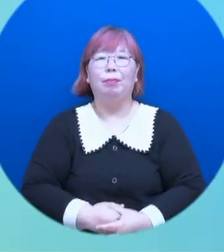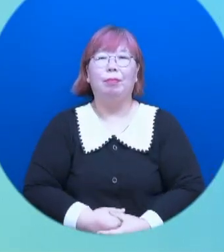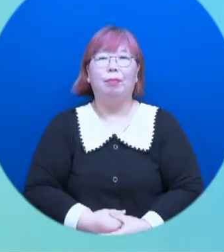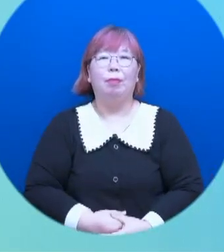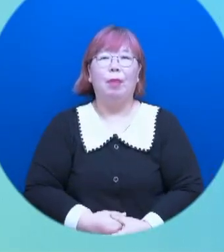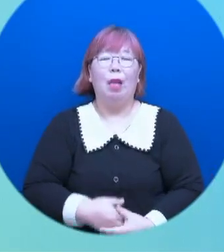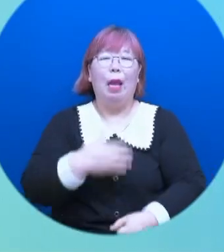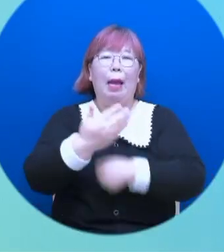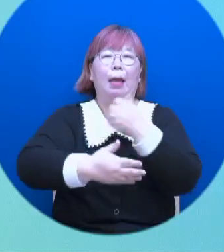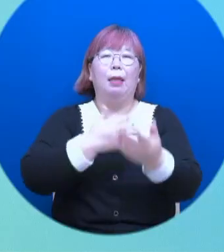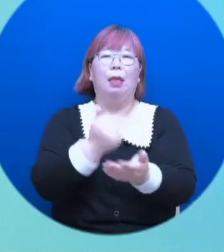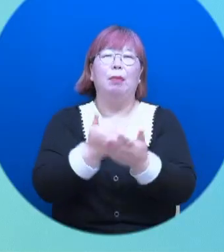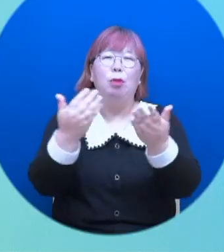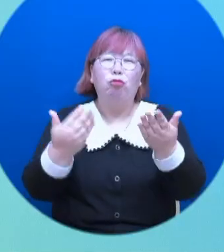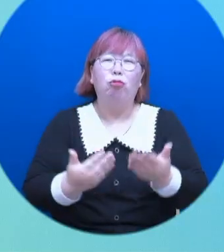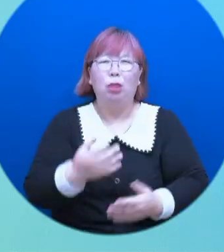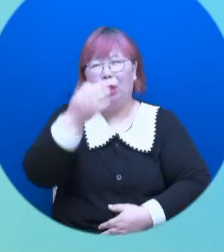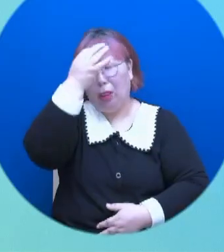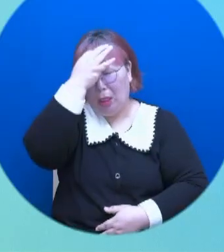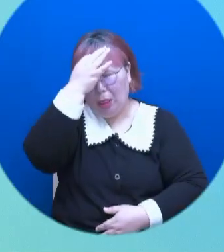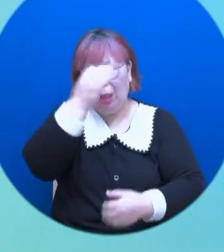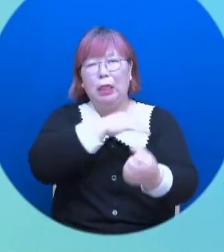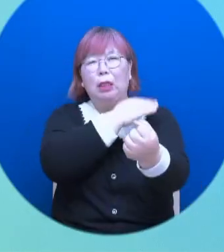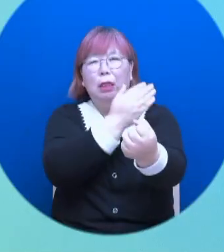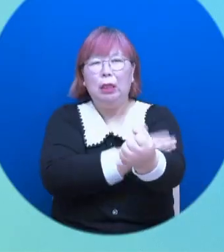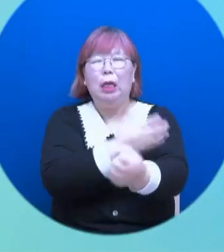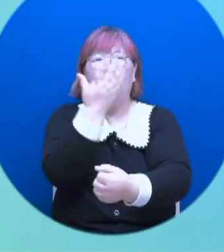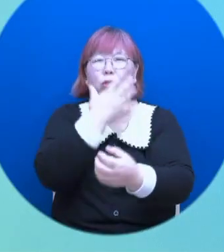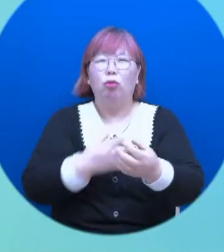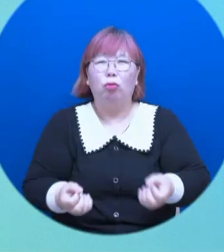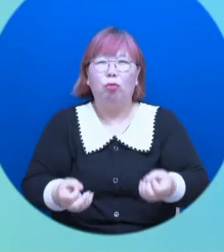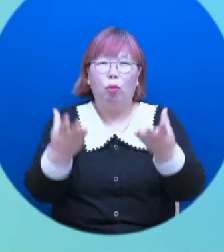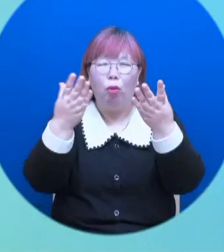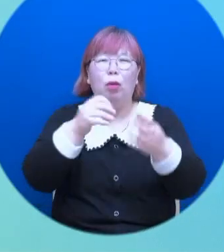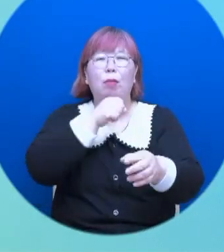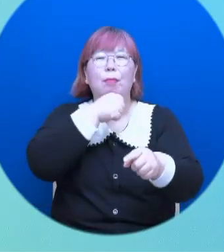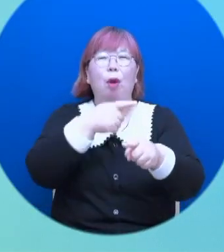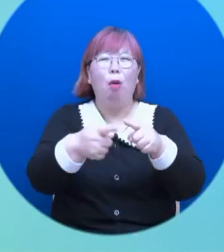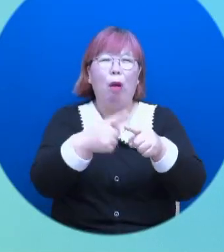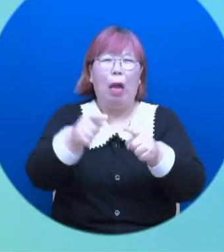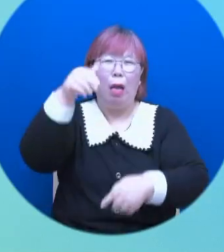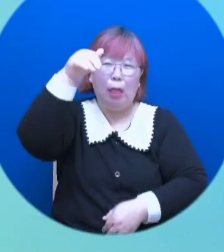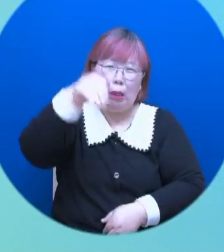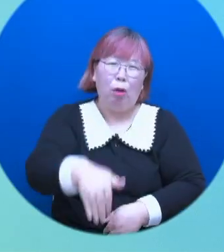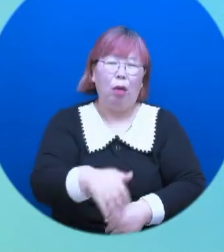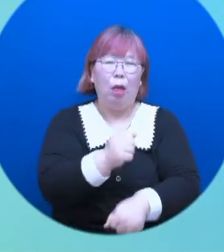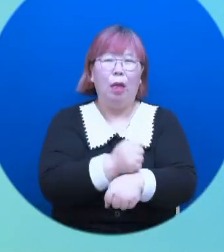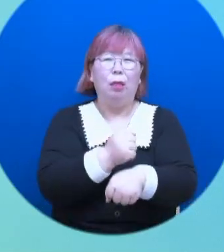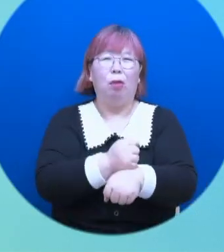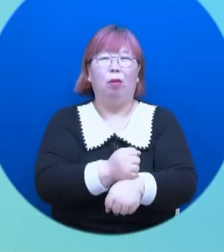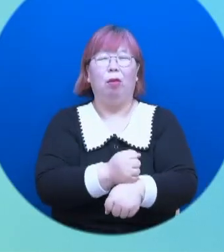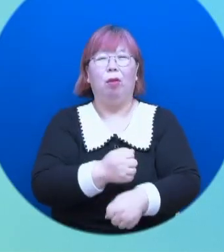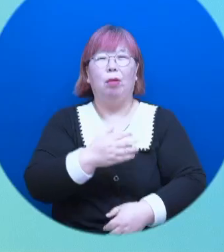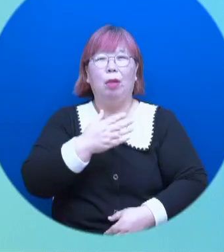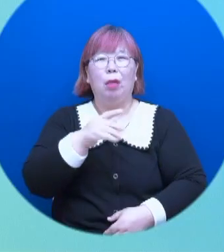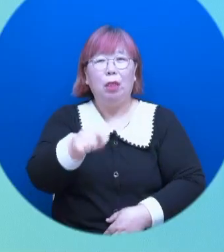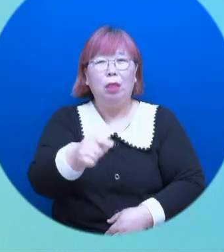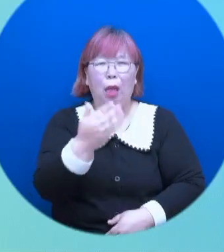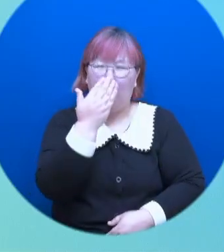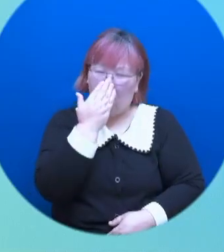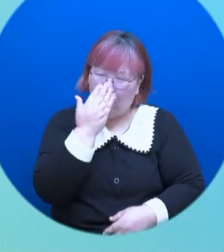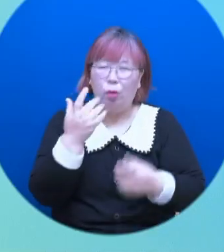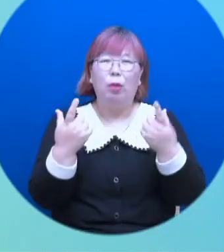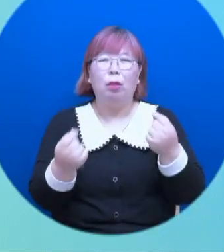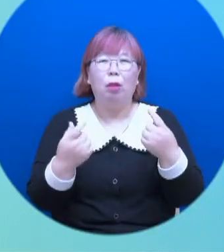하나님 주신 은사, 재능, 축복을 평가절하하고 그것이 마치 겸손인